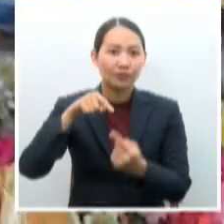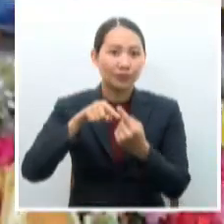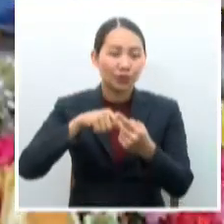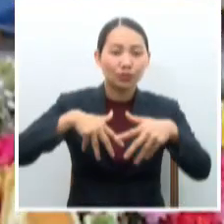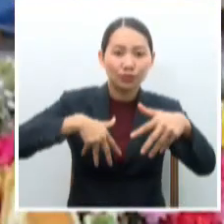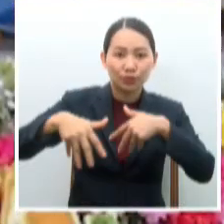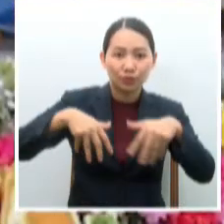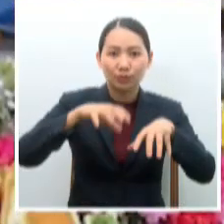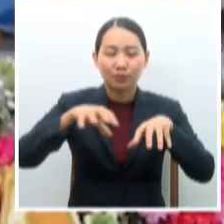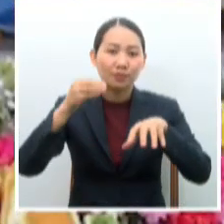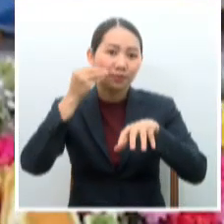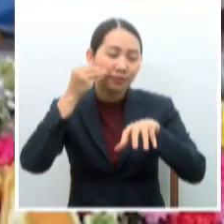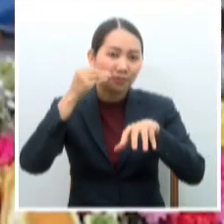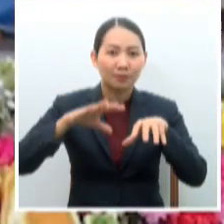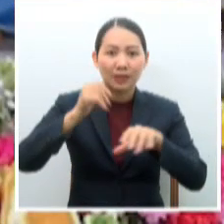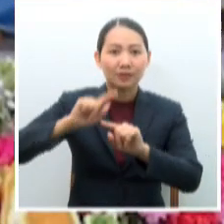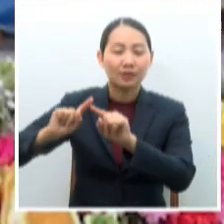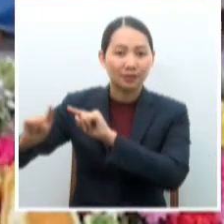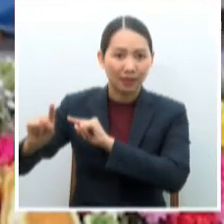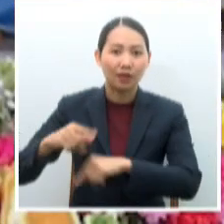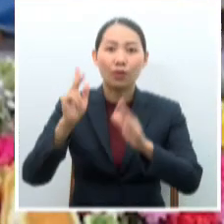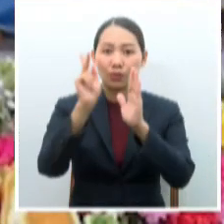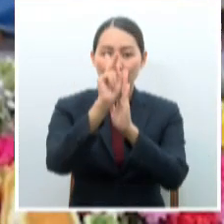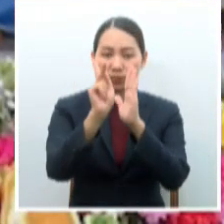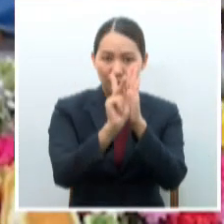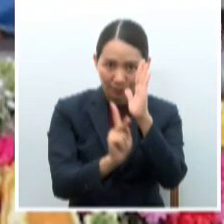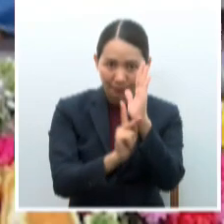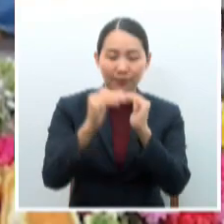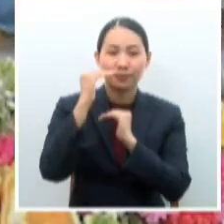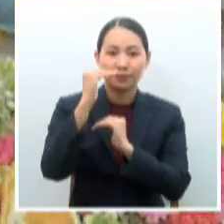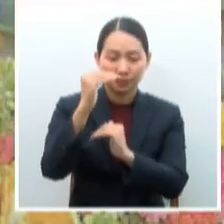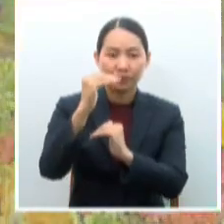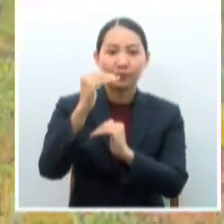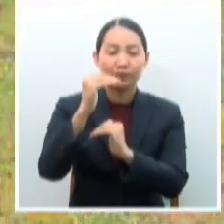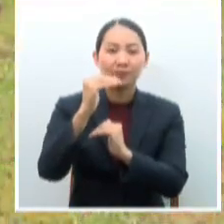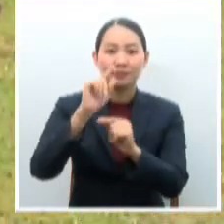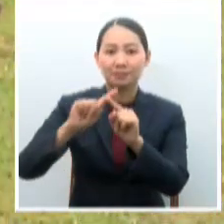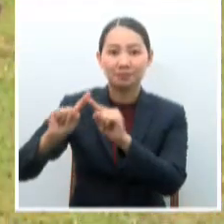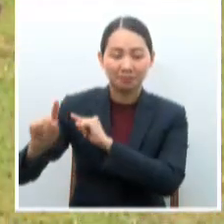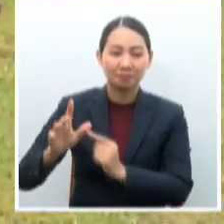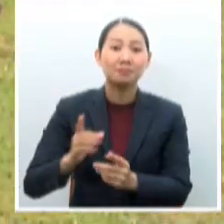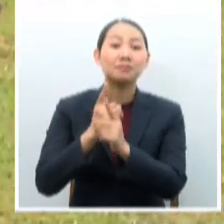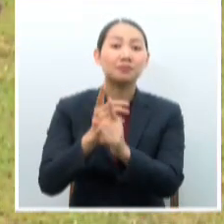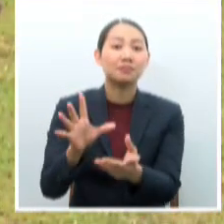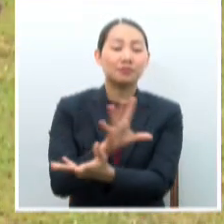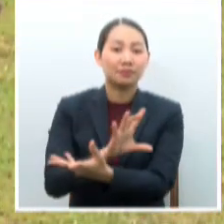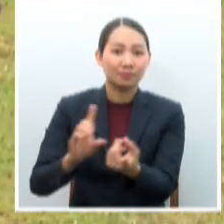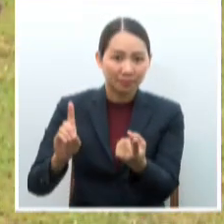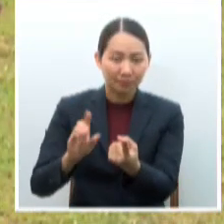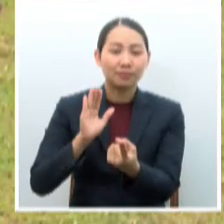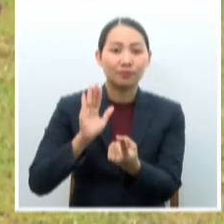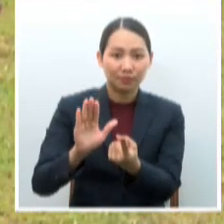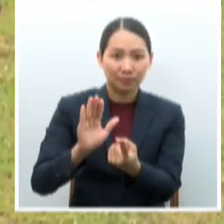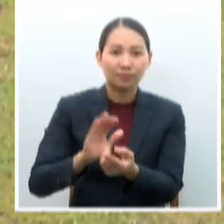นตามกติกากฎระเบียบกฎหมายการแสดงออกตามวัฒนธรรมประเพณีการเข้าร่ว